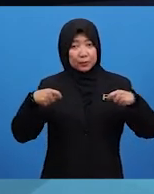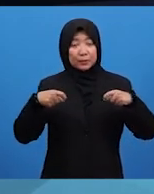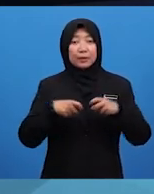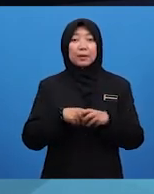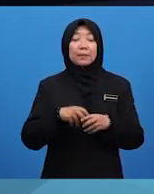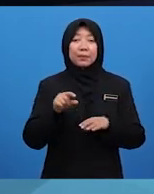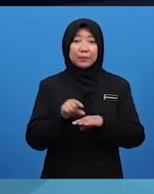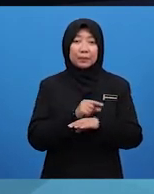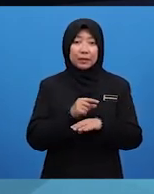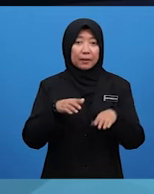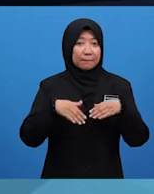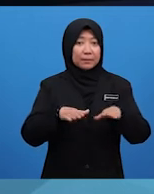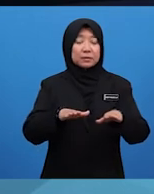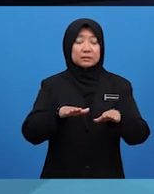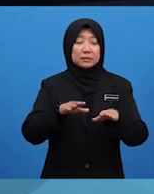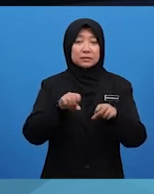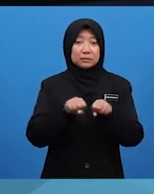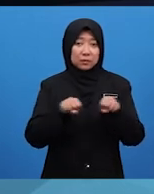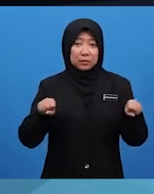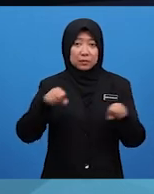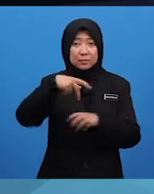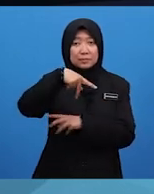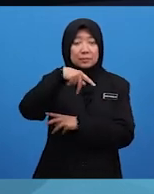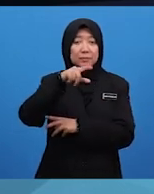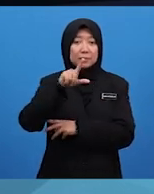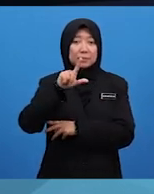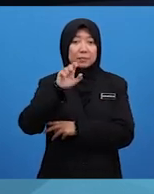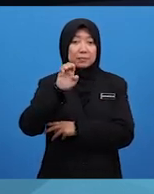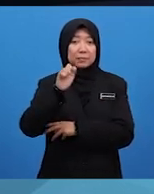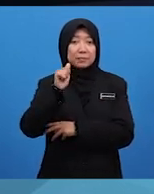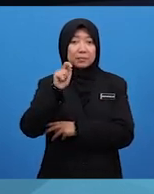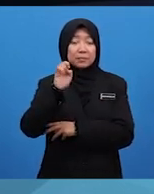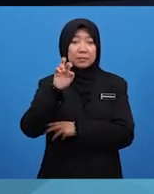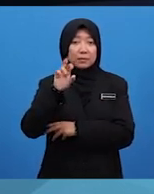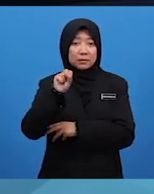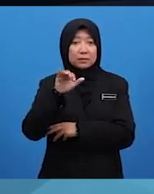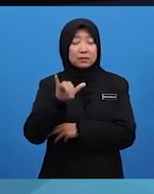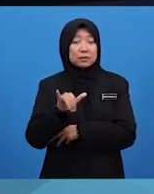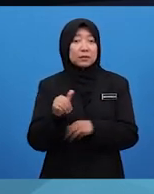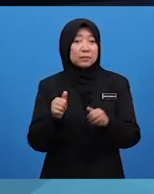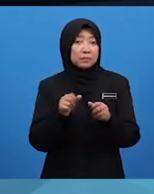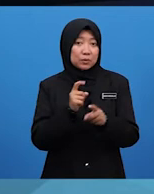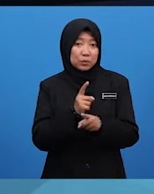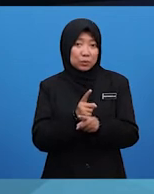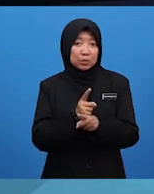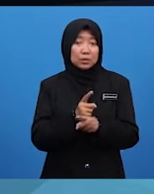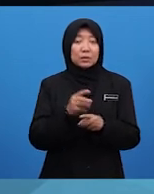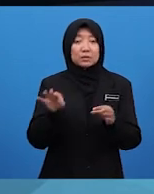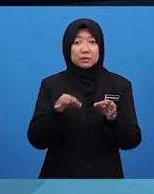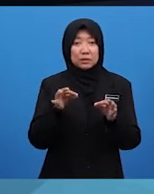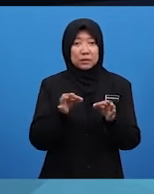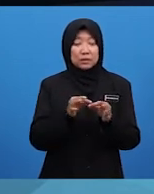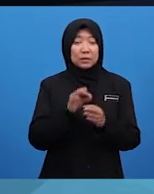kedut menggunakan mesin smoking fitters dengan teknik yang betul. Yang